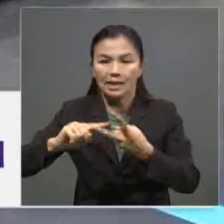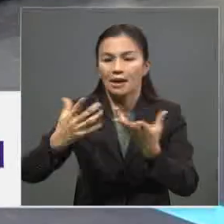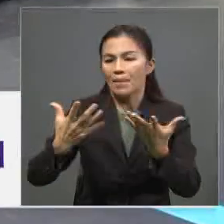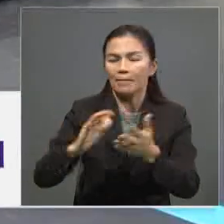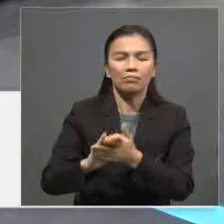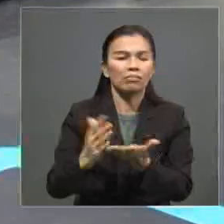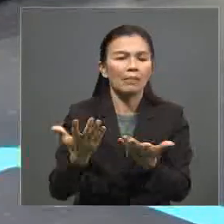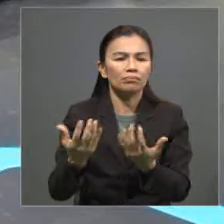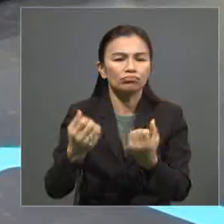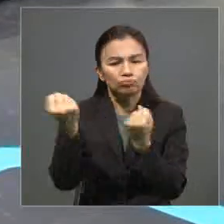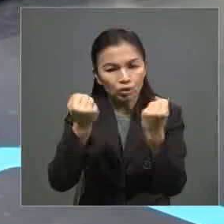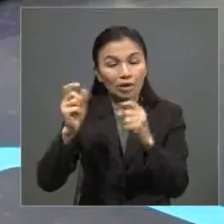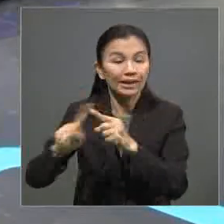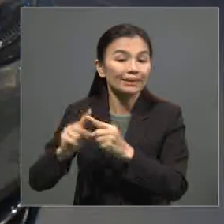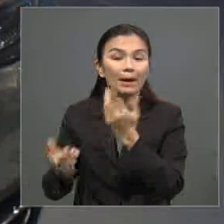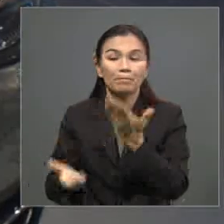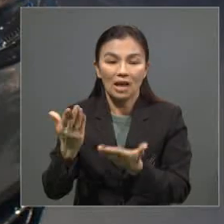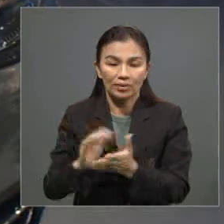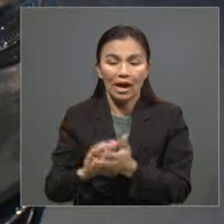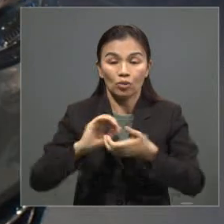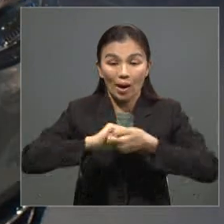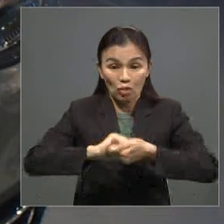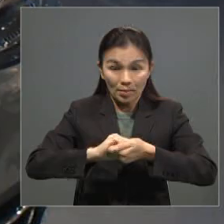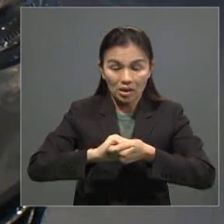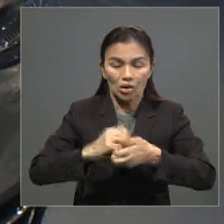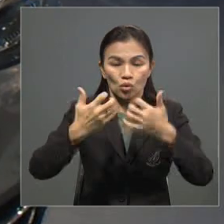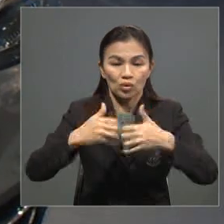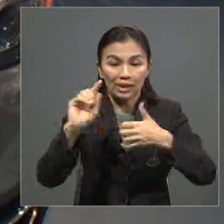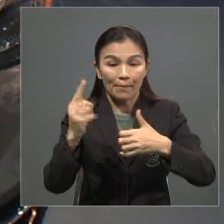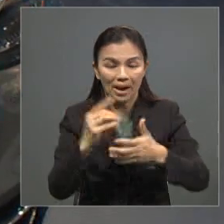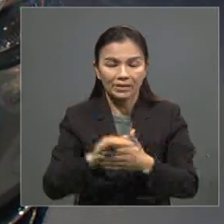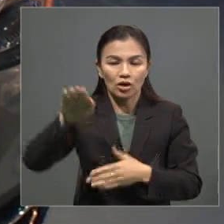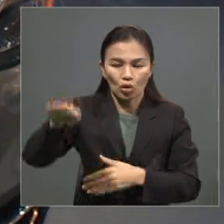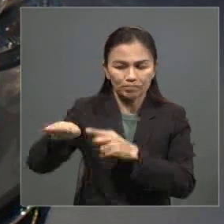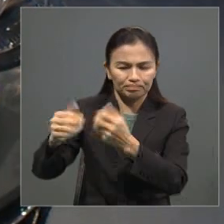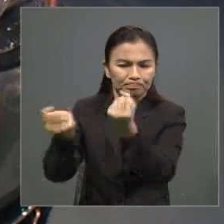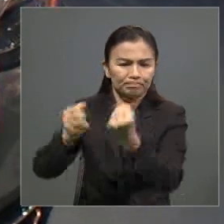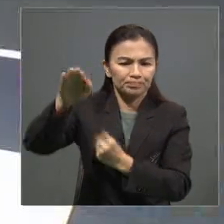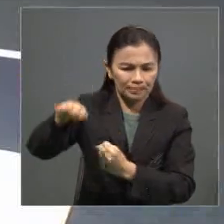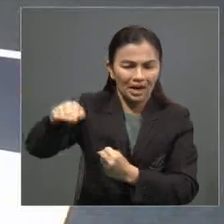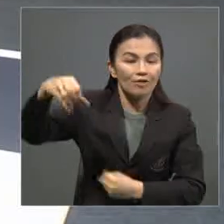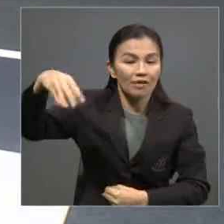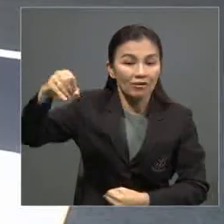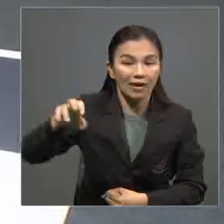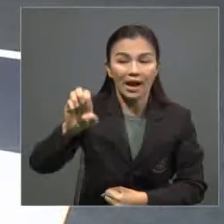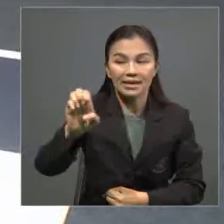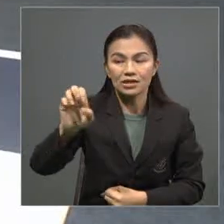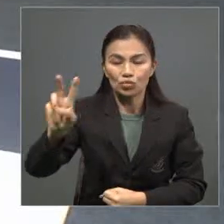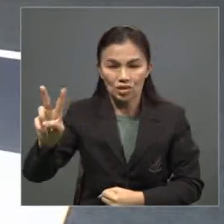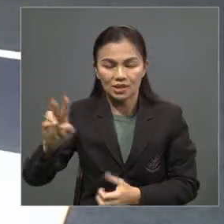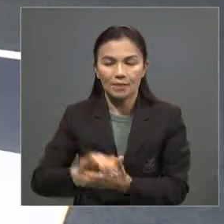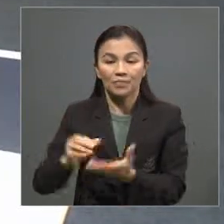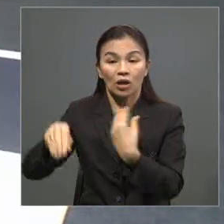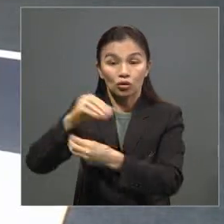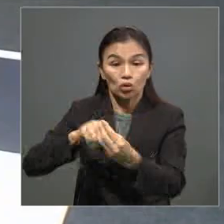โลจิสติกการส่งเสริมความร่วมมือในอุตสาหกรรมใหม่ๆเช่นยานยนต์ไฟฟ้าบริการที่ปรึกษาทางธุรกิจระหว่าง